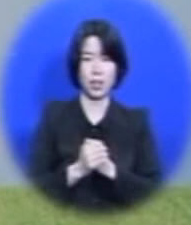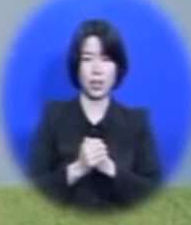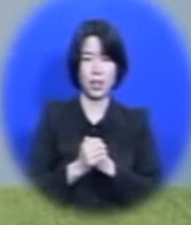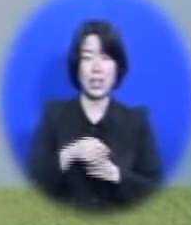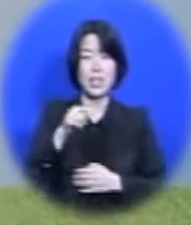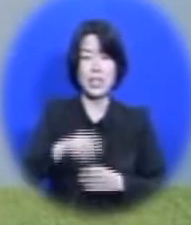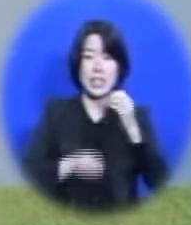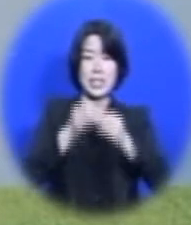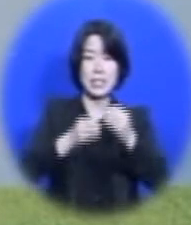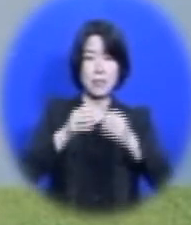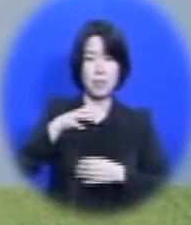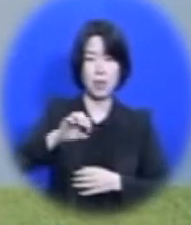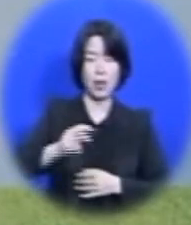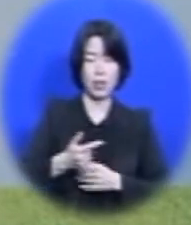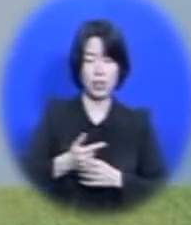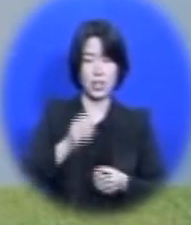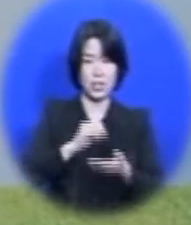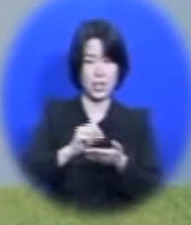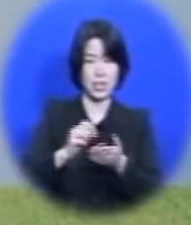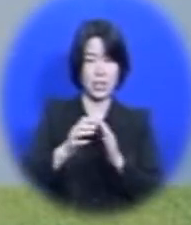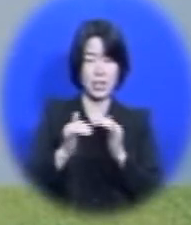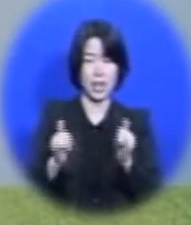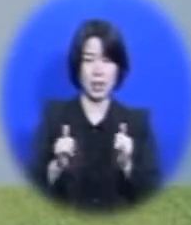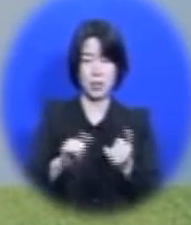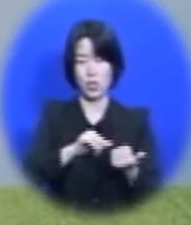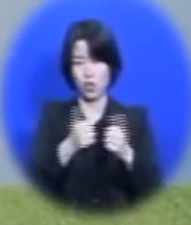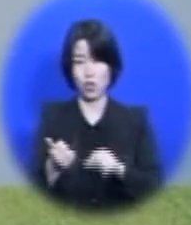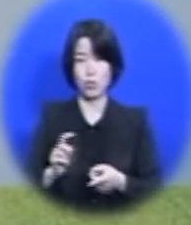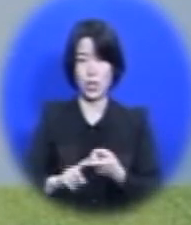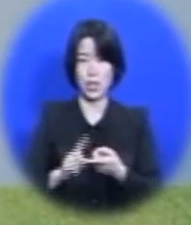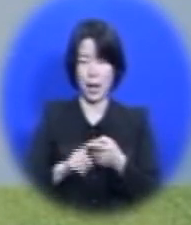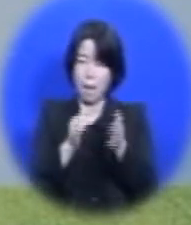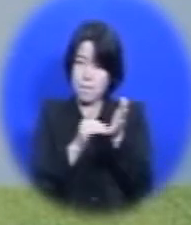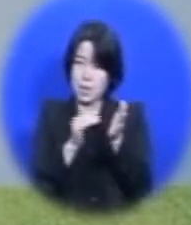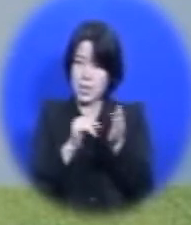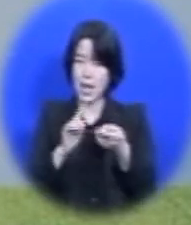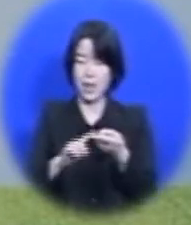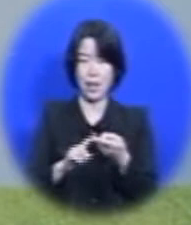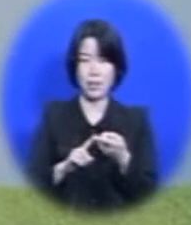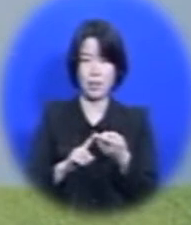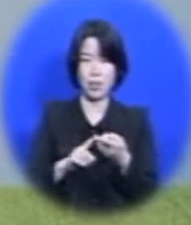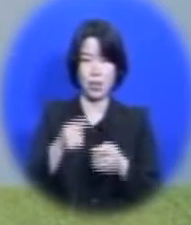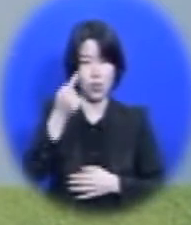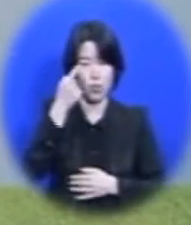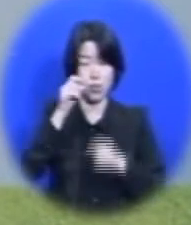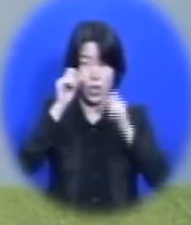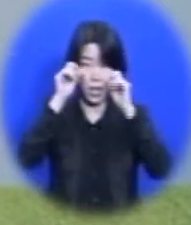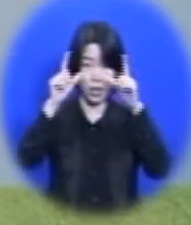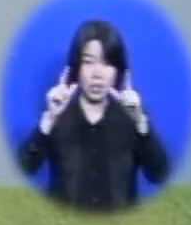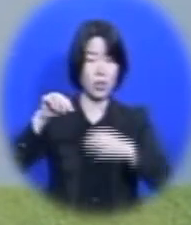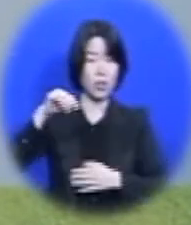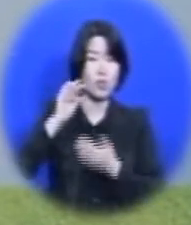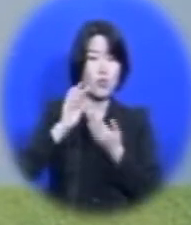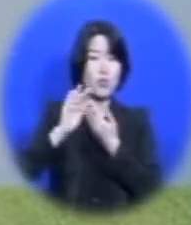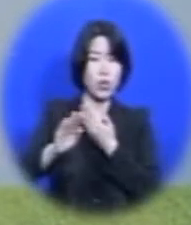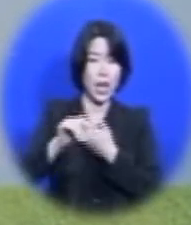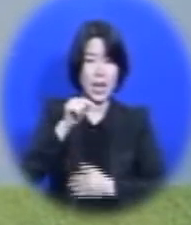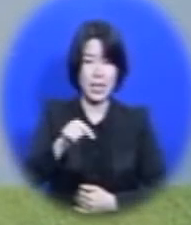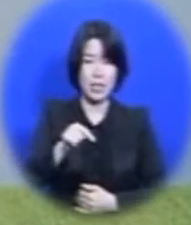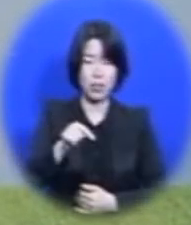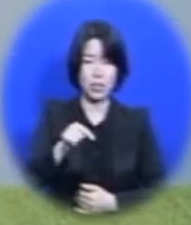이 시편 기자가 이 죽음에 대한 비밀에 대하여 그가 눈이 뜨이고 난 다음에